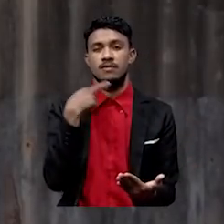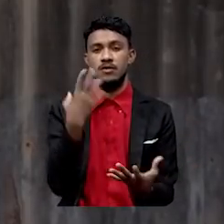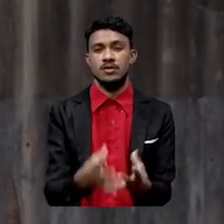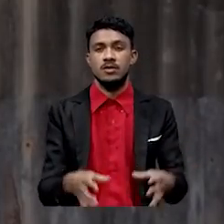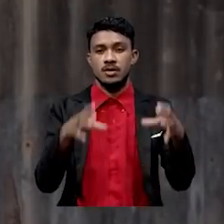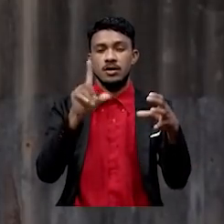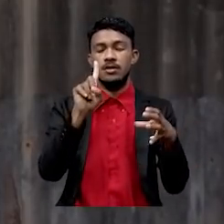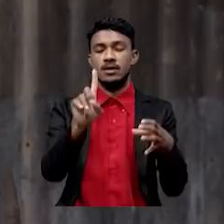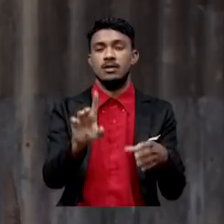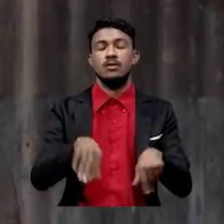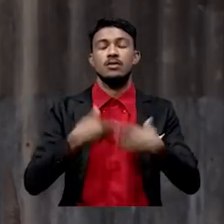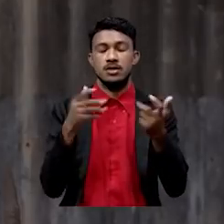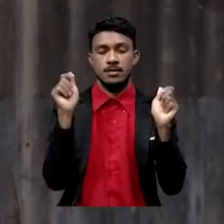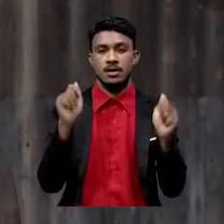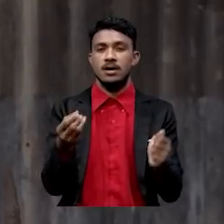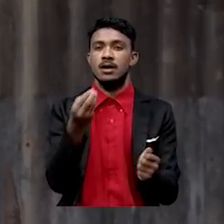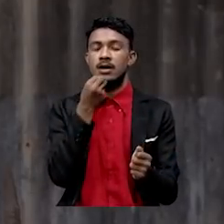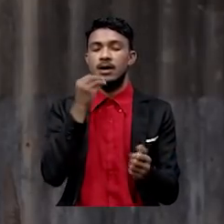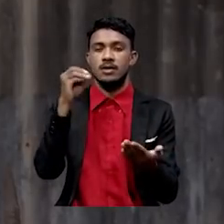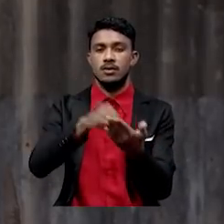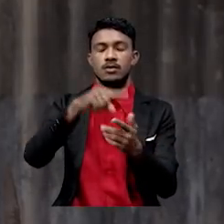entah amin sama sih hantu fulang dah.